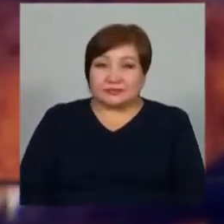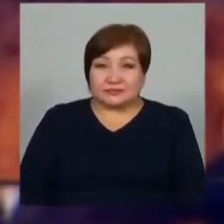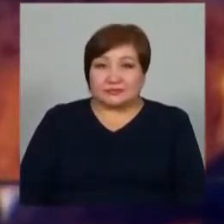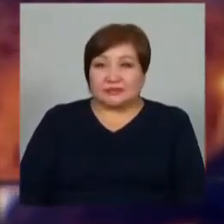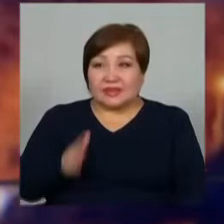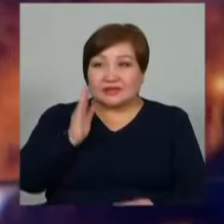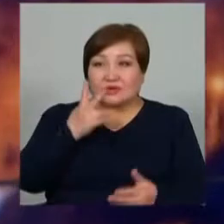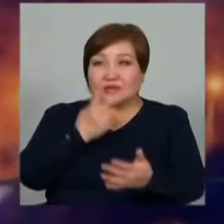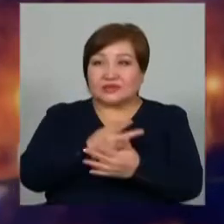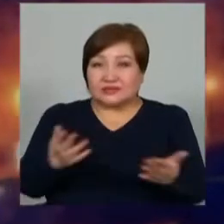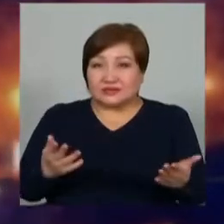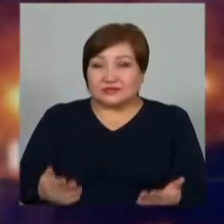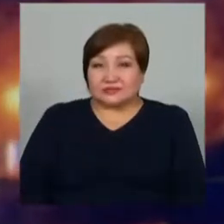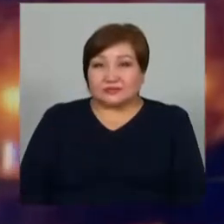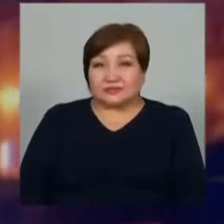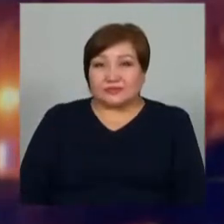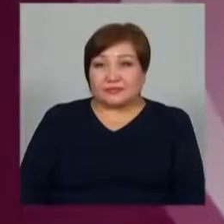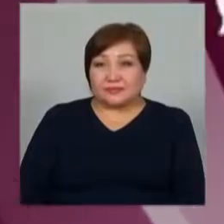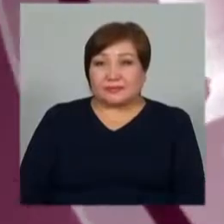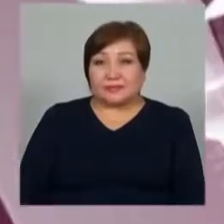Алда көретіндеріңіз.